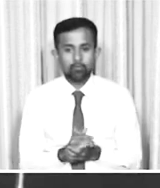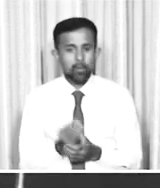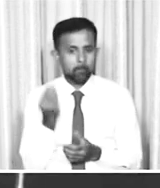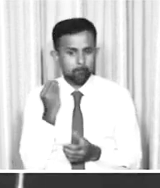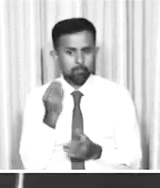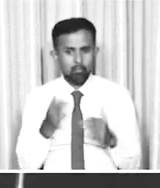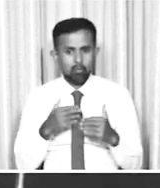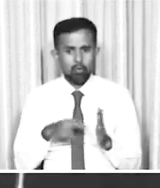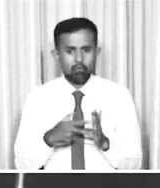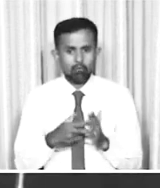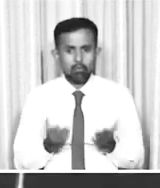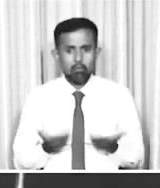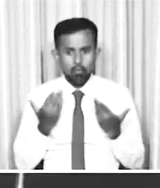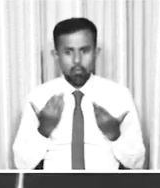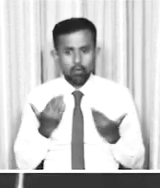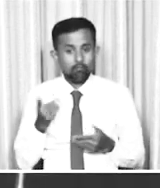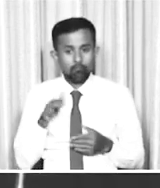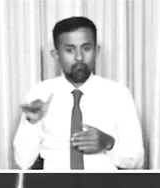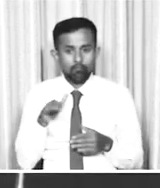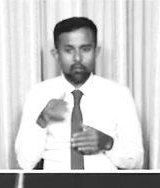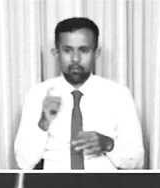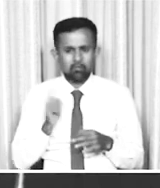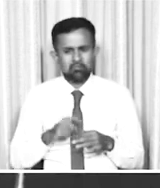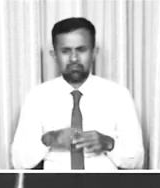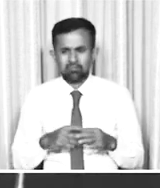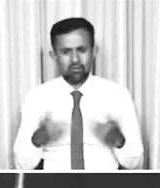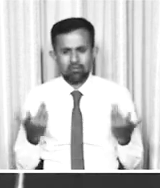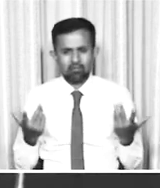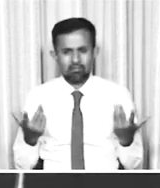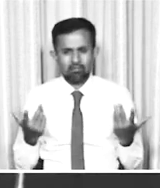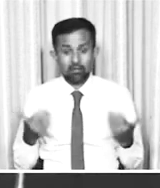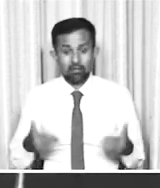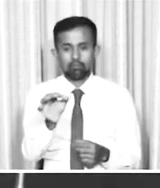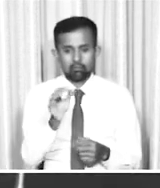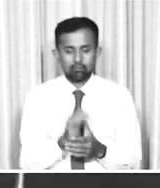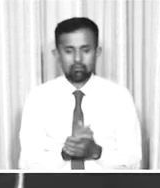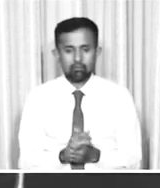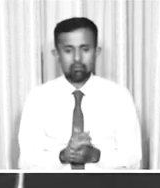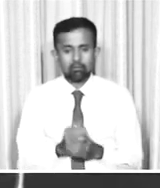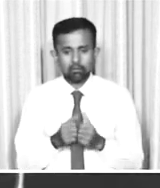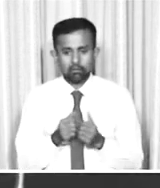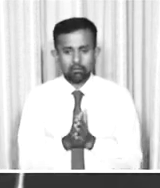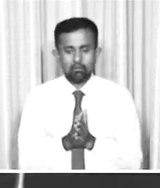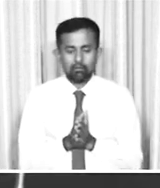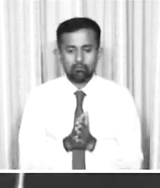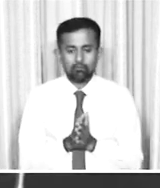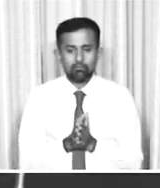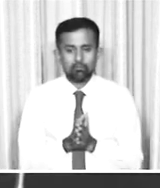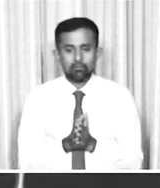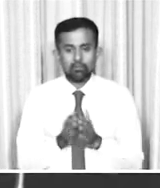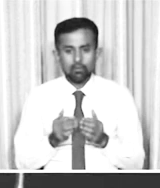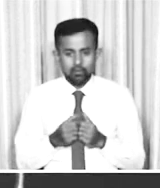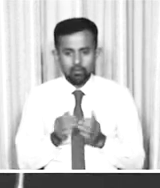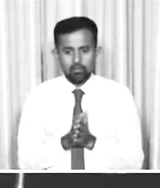ஒரு ப்ராஜெக்டை கொண்டு வருவதிலே பிரச்சனை இல்லை. ஏற்கனவே அனுமதி வழங்கிய ப்ராஜெக்டை ஏன் அதை தடை செய்கிறீர்கள்? அரசாங்கத்தின் வாசிக்கு ஏற்படுத்த முறையில் அந்த